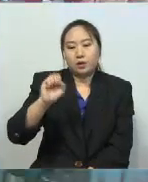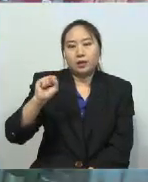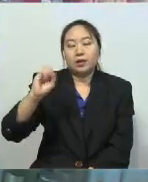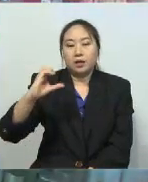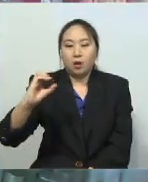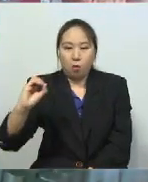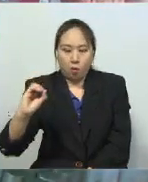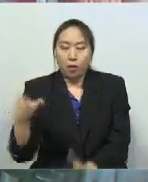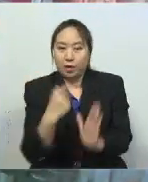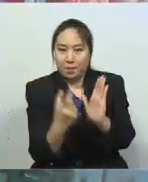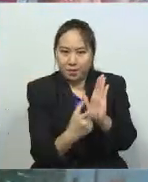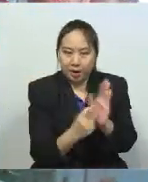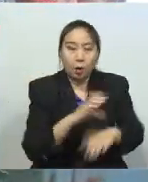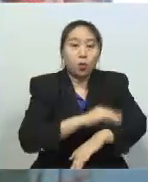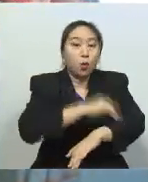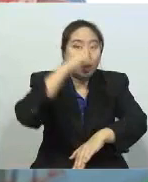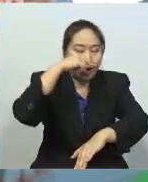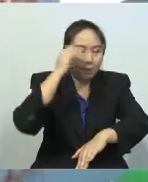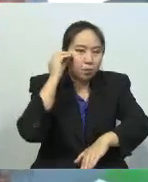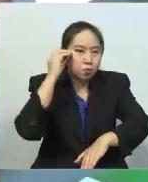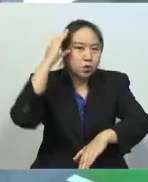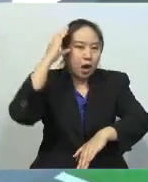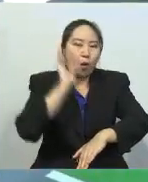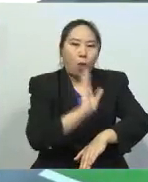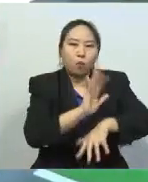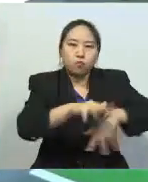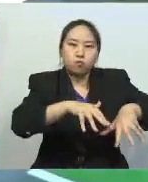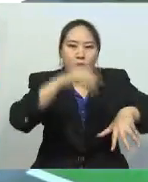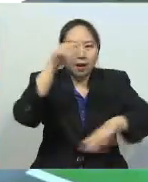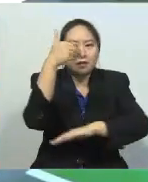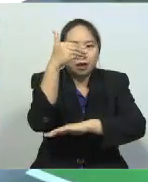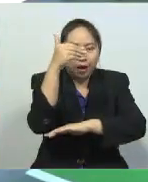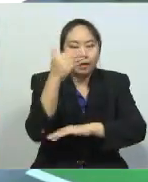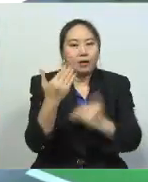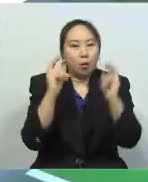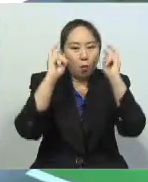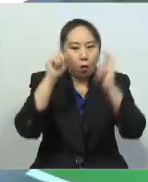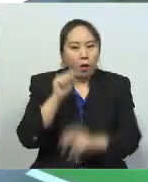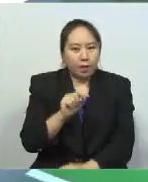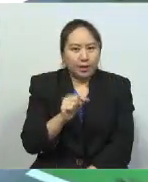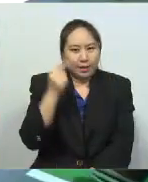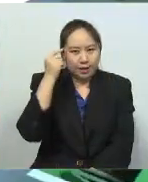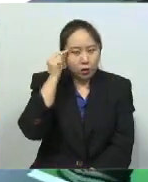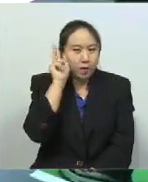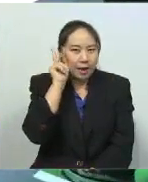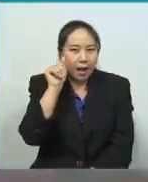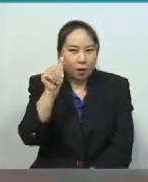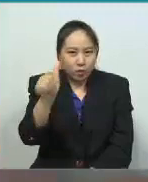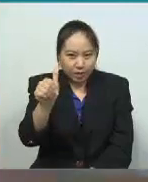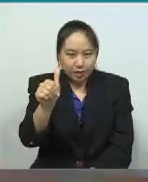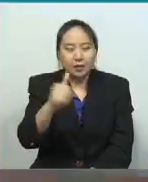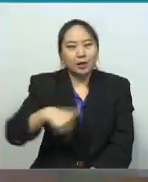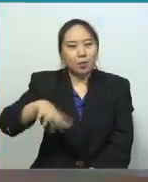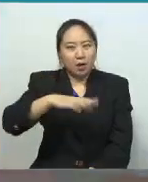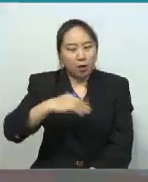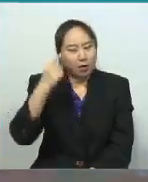นนวดไทยเป็นมรดกภูมิปัญญาทางวัฒนธรรมของมนุษยชาติซึ่งคาดว่าเรื่องนี้เนี่ยนะคะน่าจะเป็นข่าวดีที่เรา